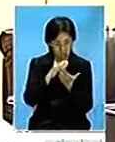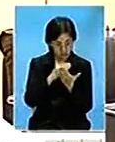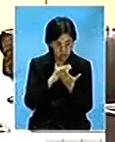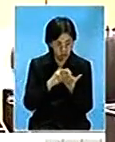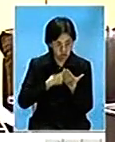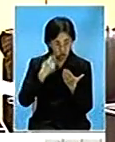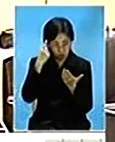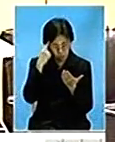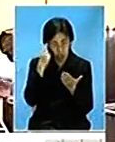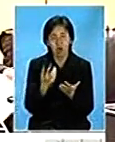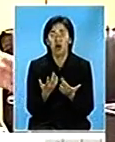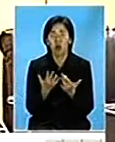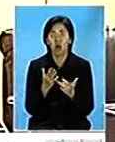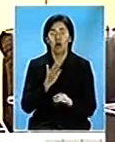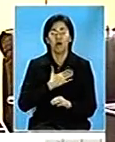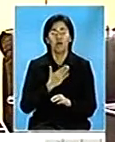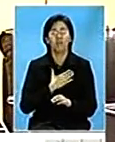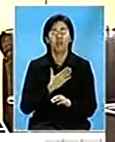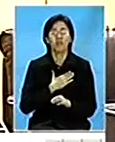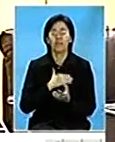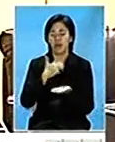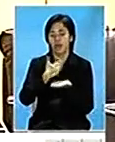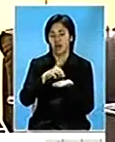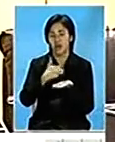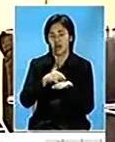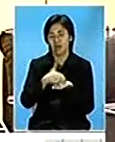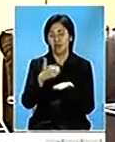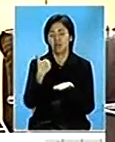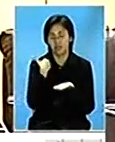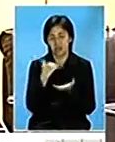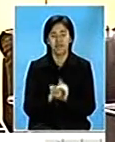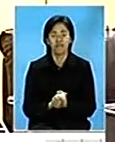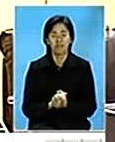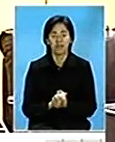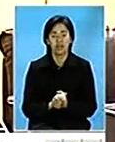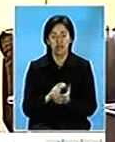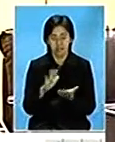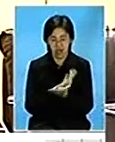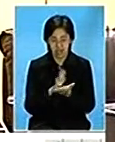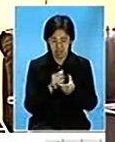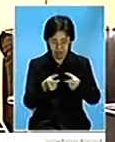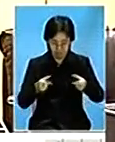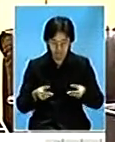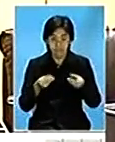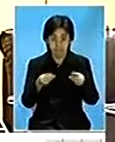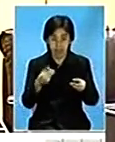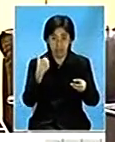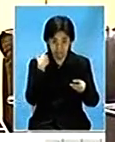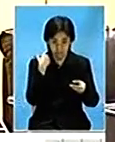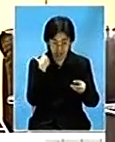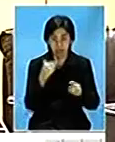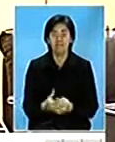ยินดีที่จะให้รายละเอียดเป็นลายลักษณ์อักษรอย่าง